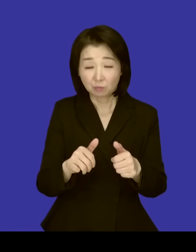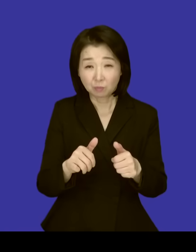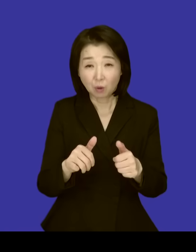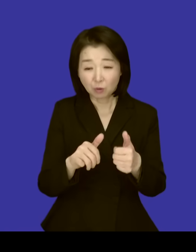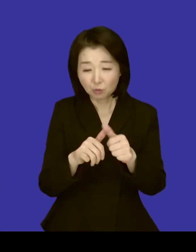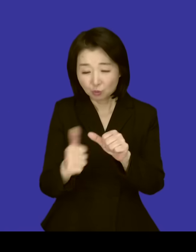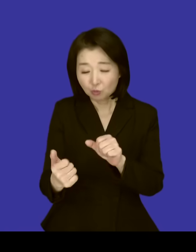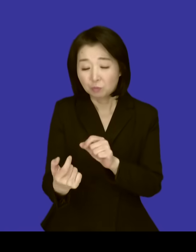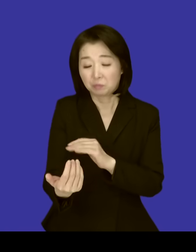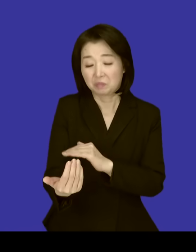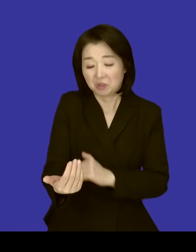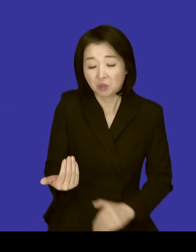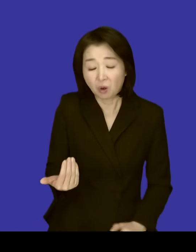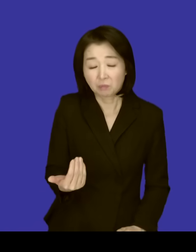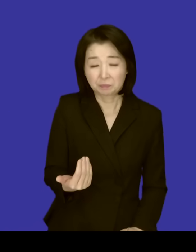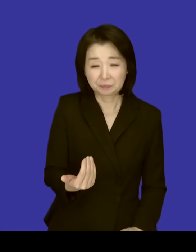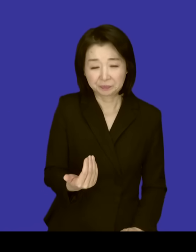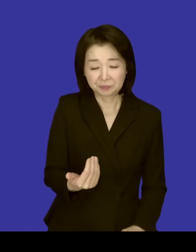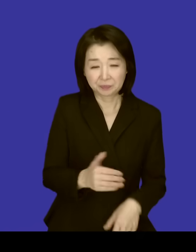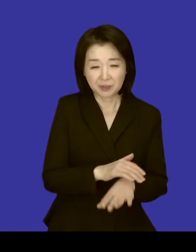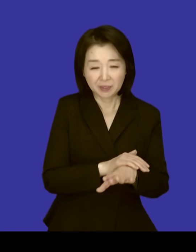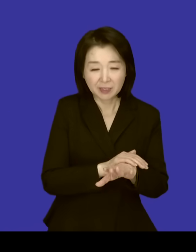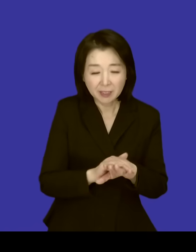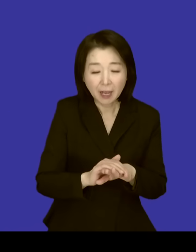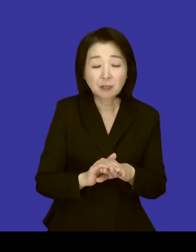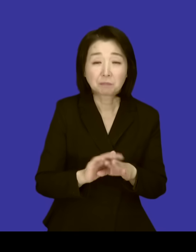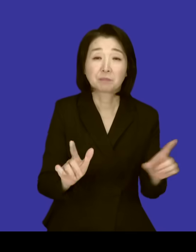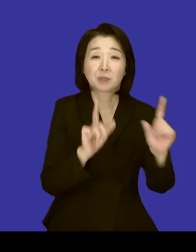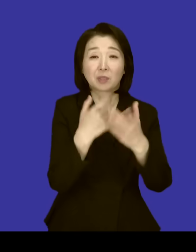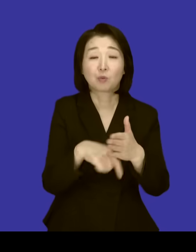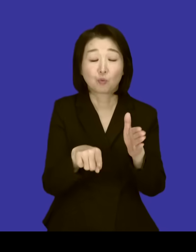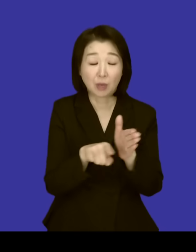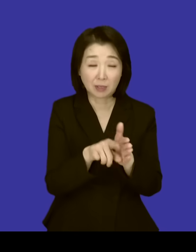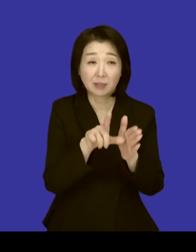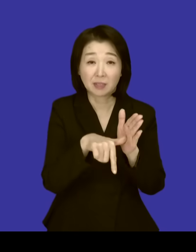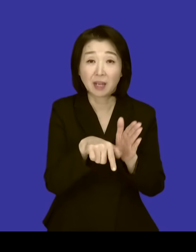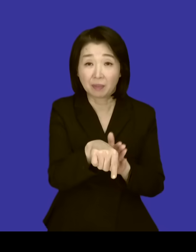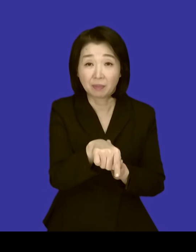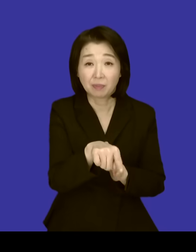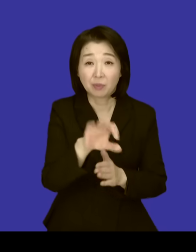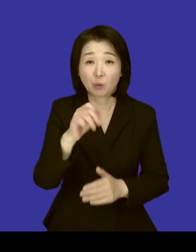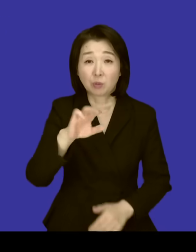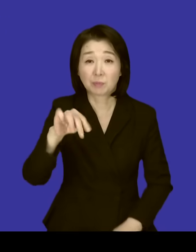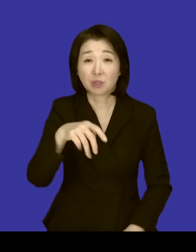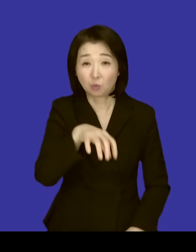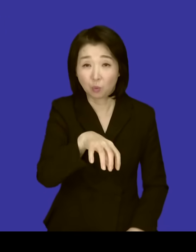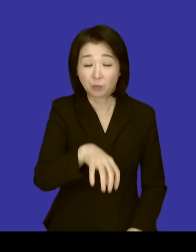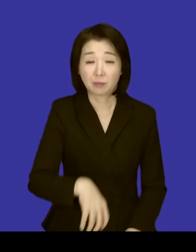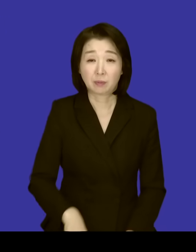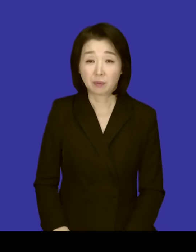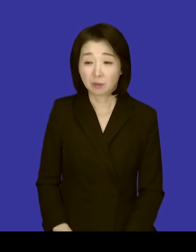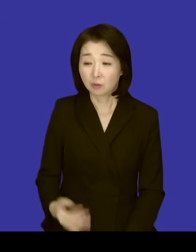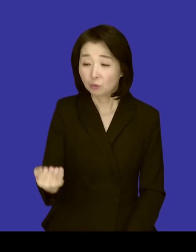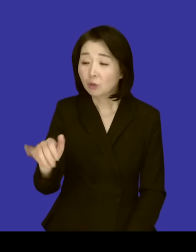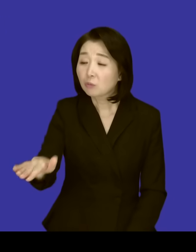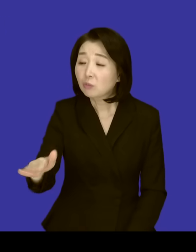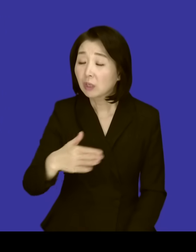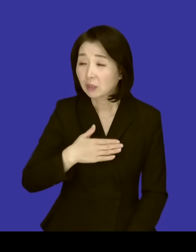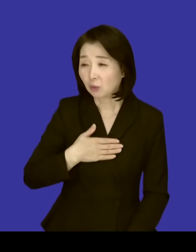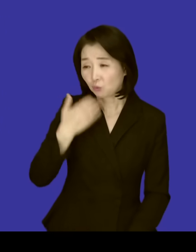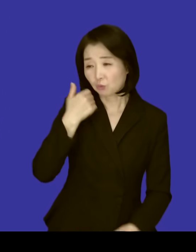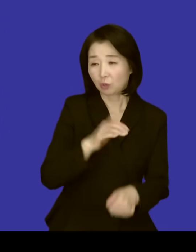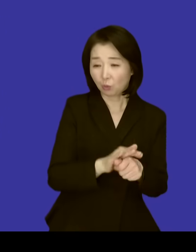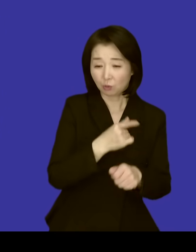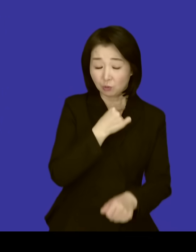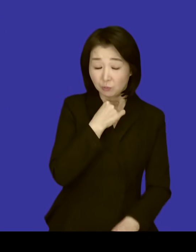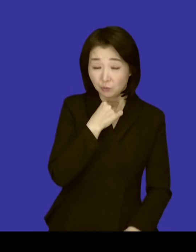네네. 있도록 네네. 이렇게 계신 곳인데 누나한테 그래서 물어봤어요. 누나, 나도 누군가를 돕는 일을 하고